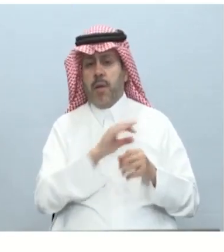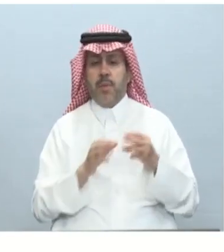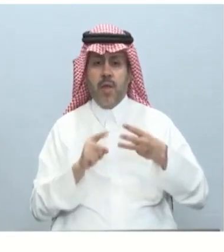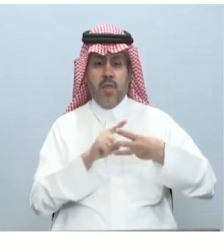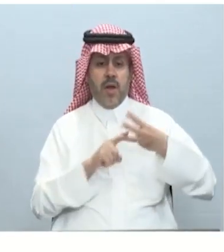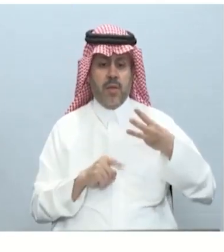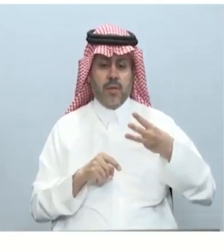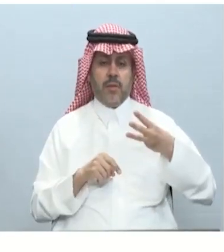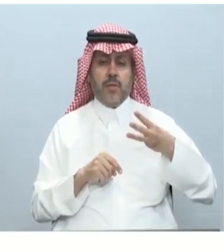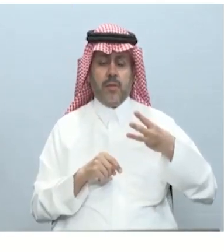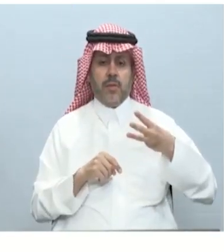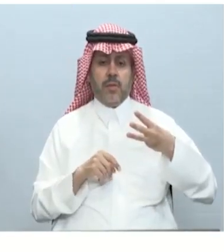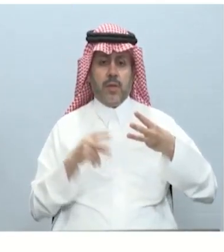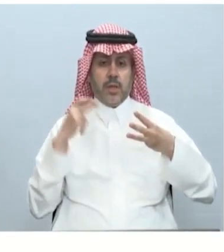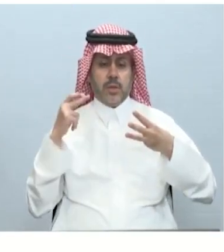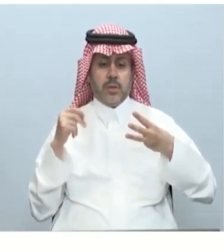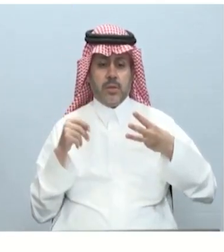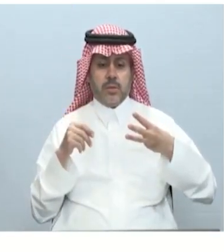ما رايكم